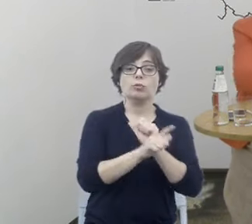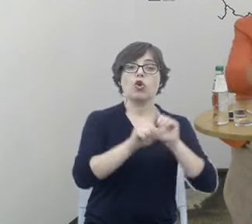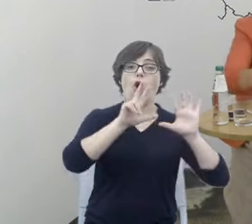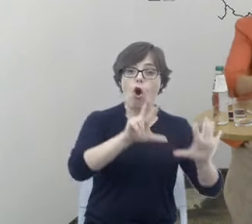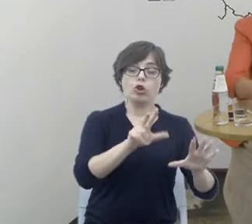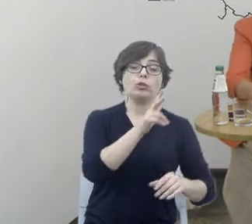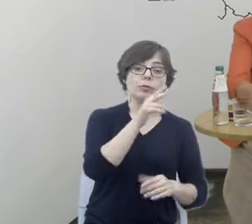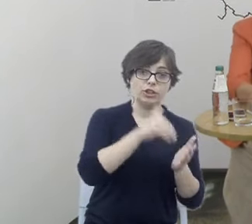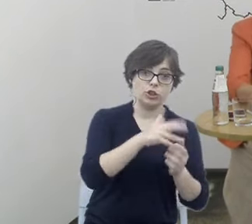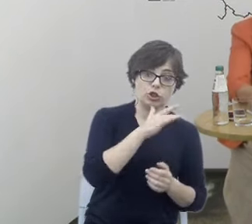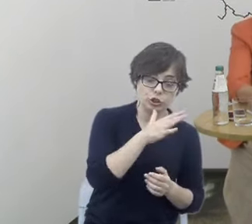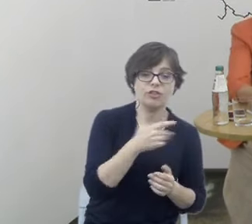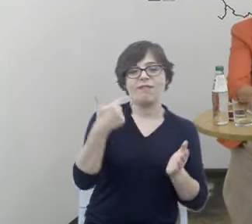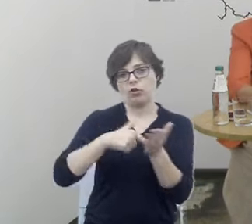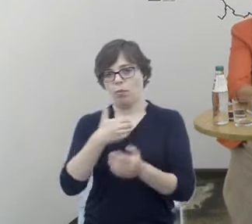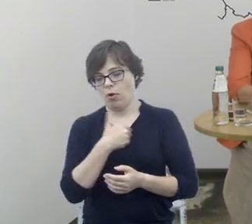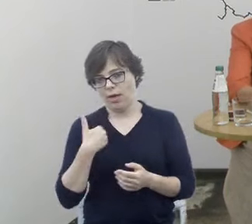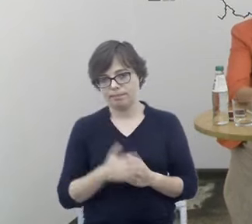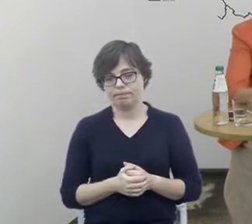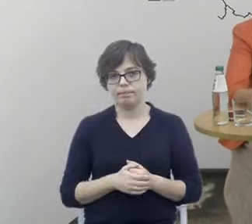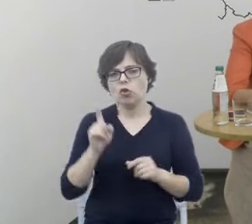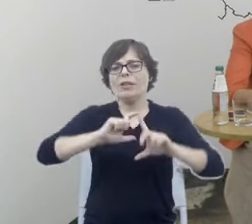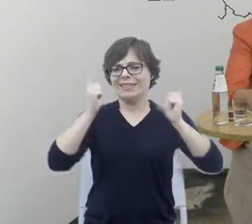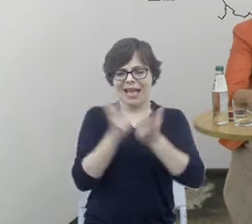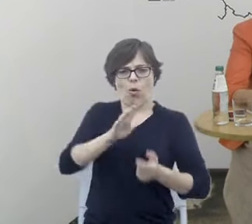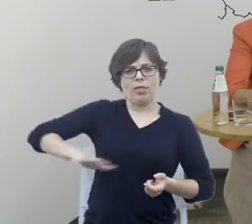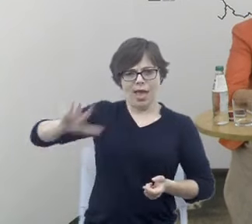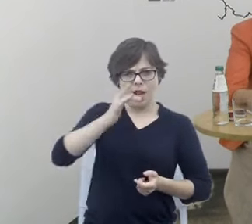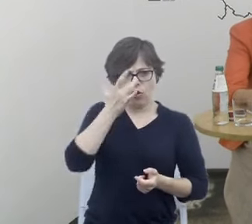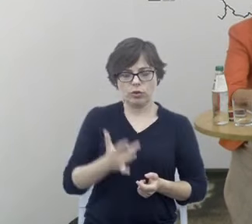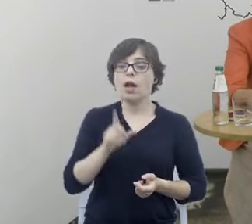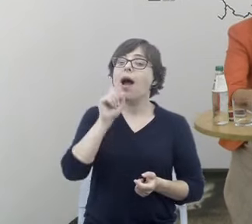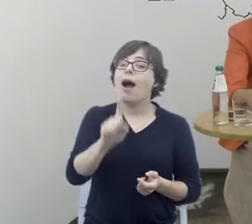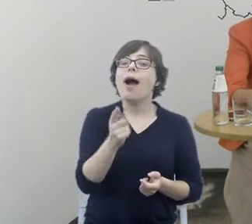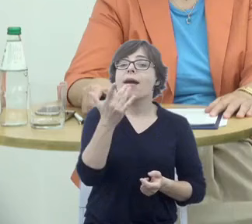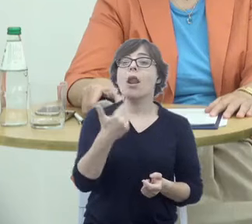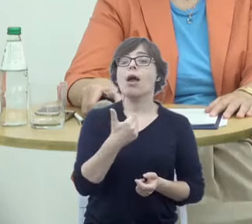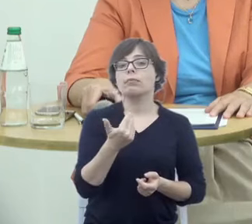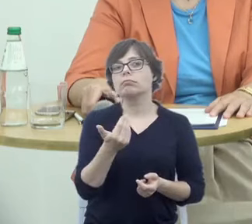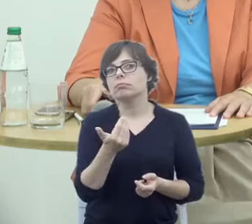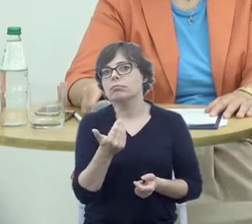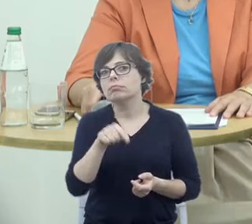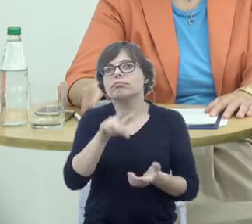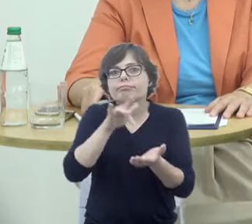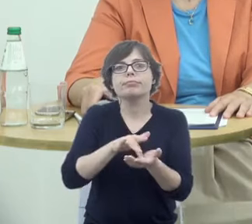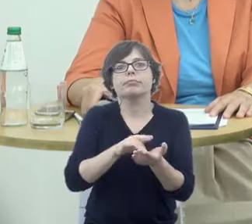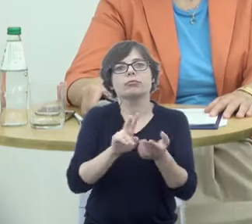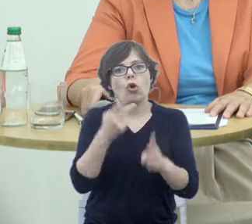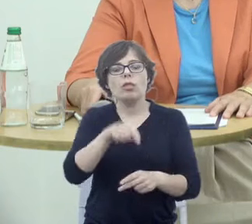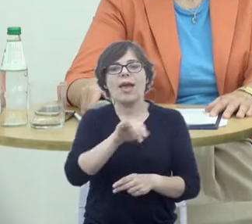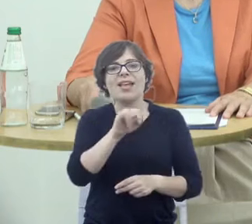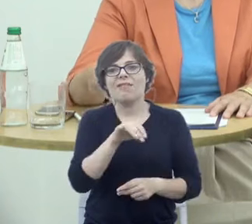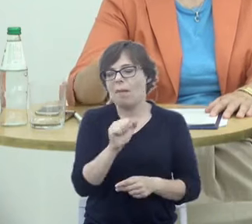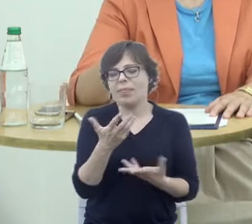Ilu było w Jedwabnym? No niestety, no, te źródła jedwabieńskie są dosyć skąpe i wielu ważnych rzeczy